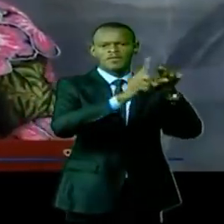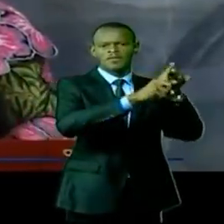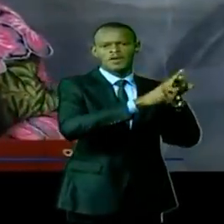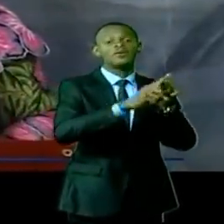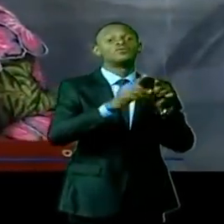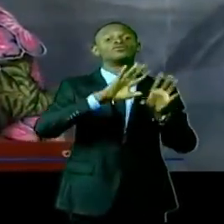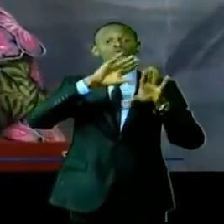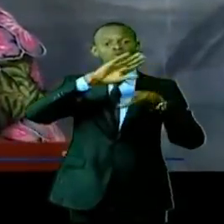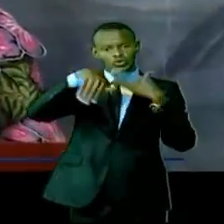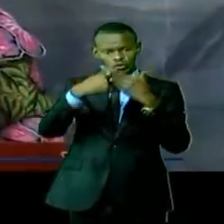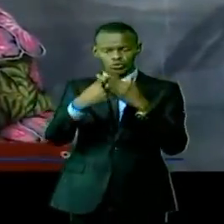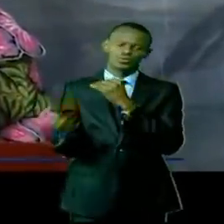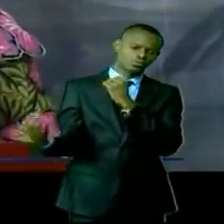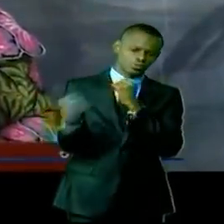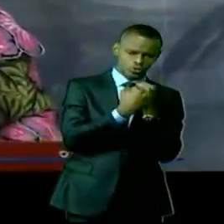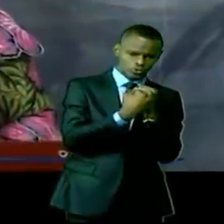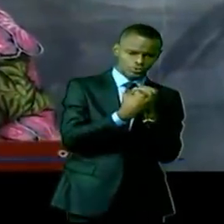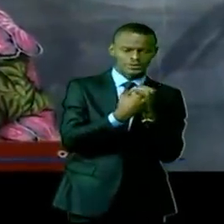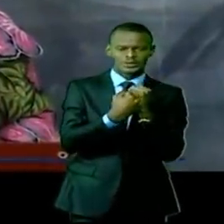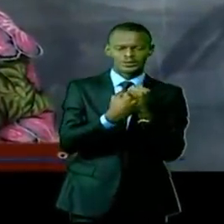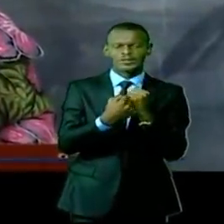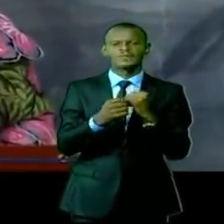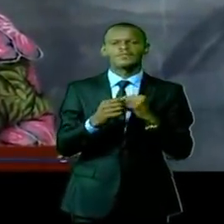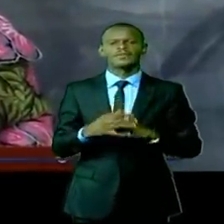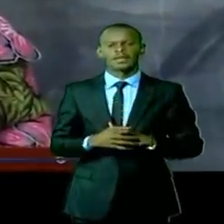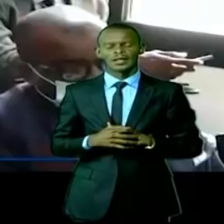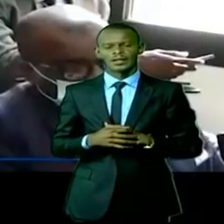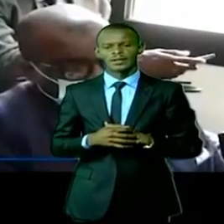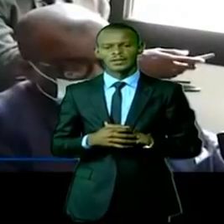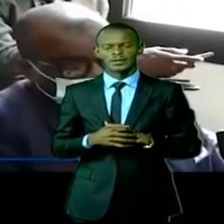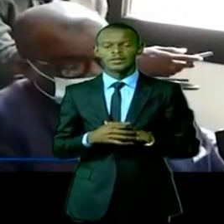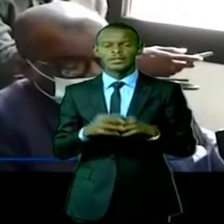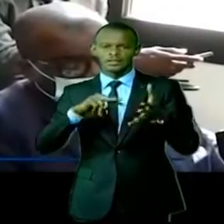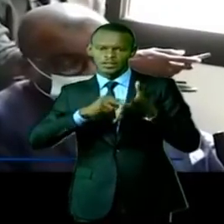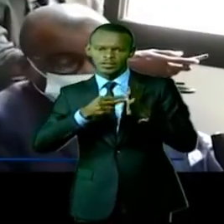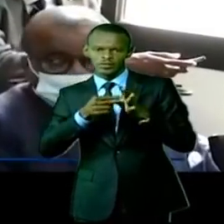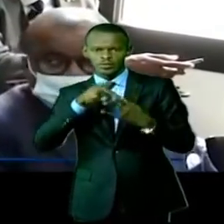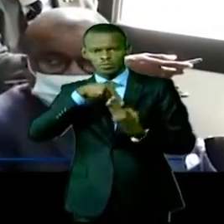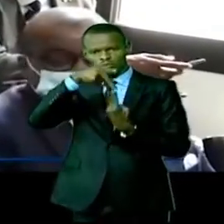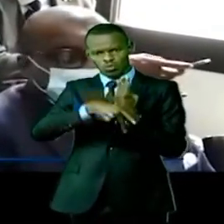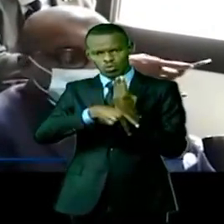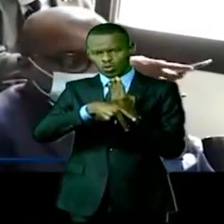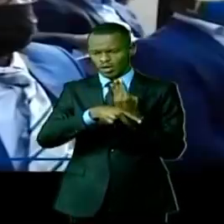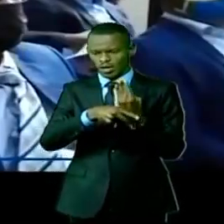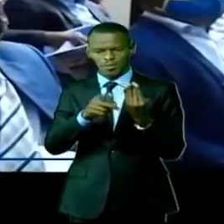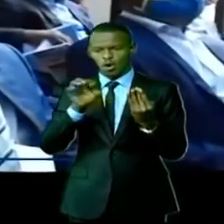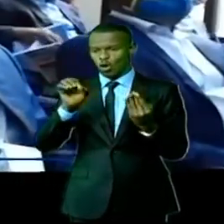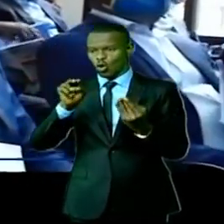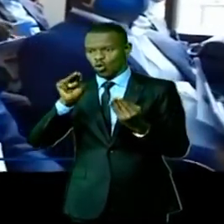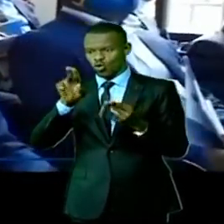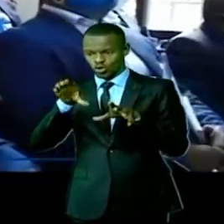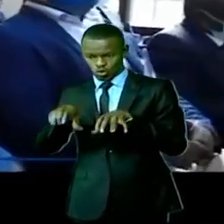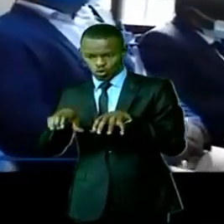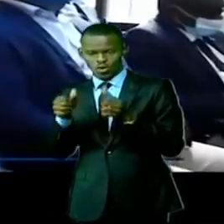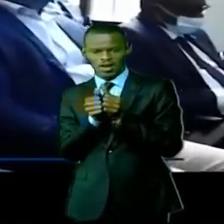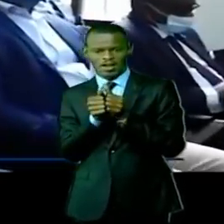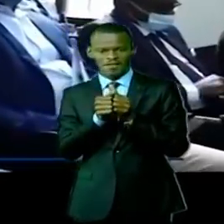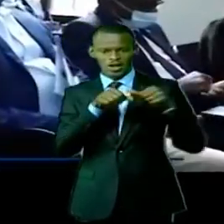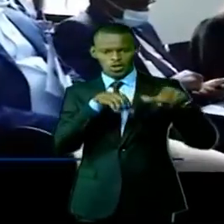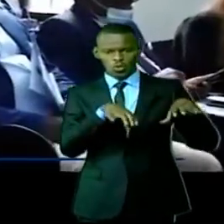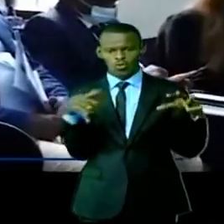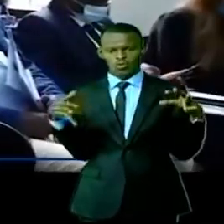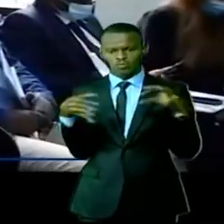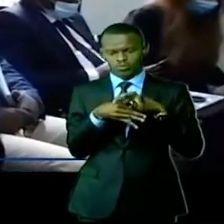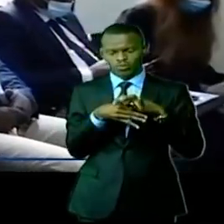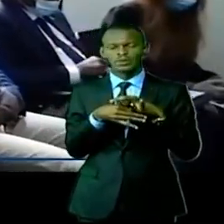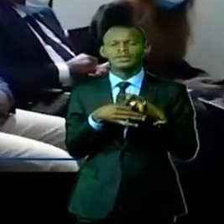que les résultats de cette mise en œuvre du programme conjoint soit encourageant, certaines activités prévues pour l'année 2021 qui